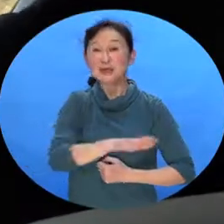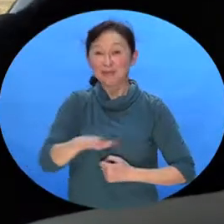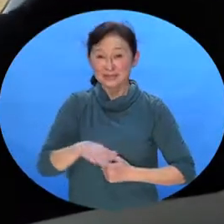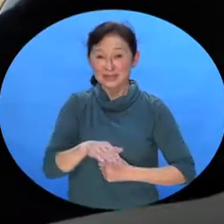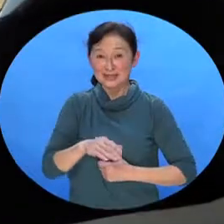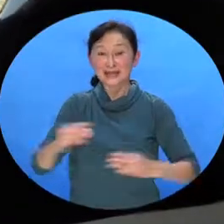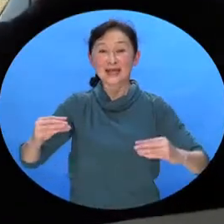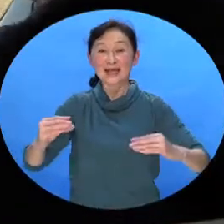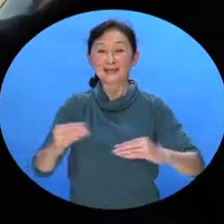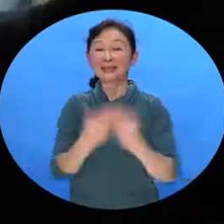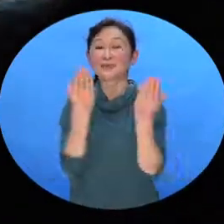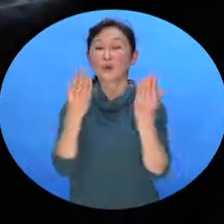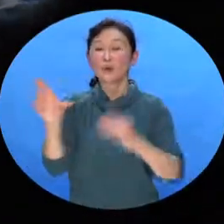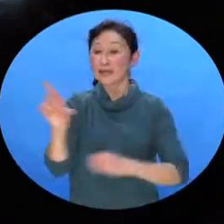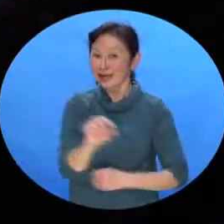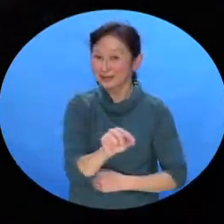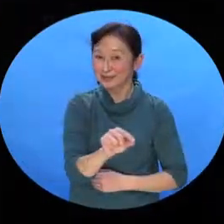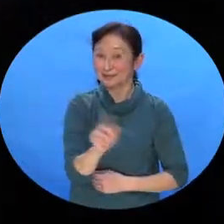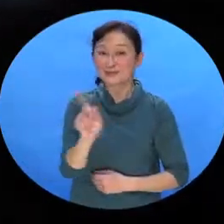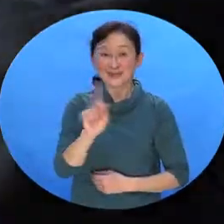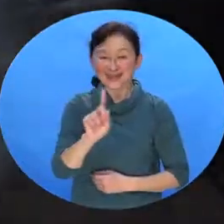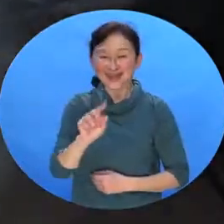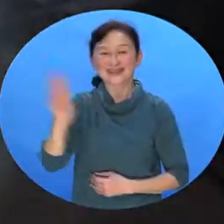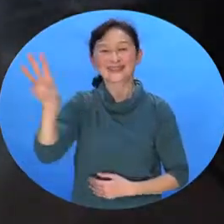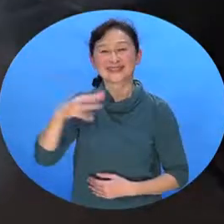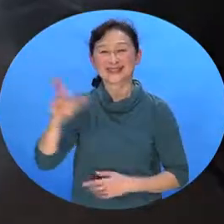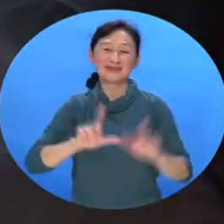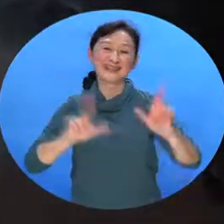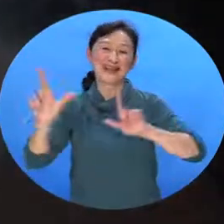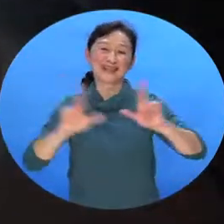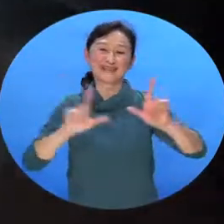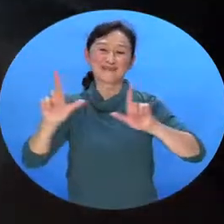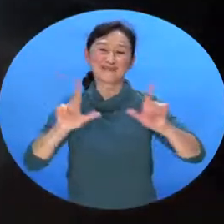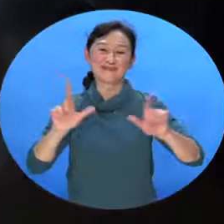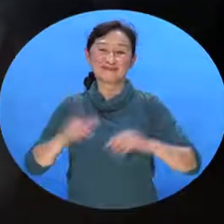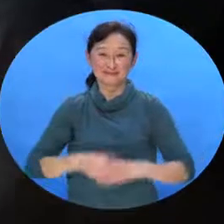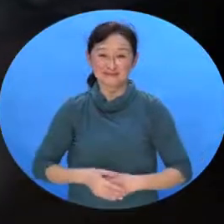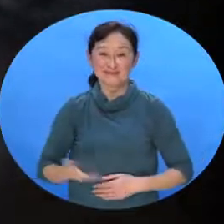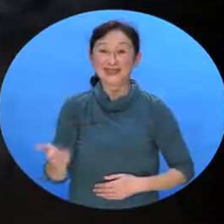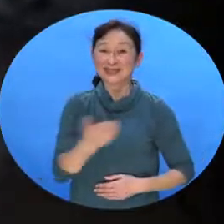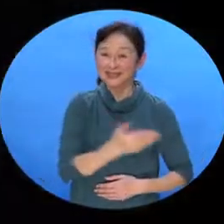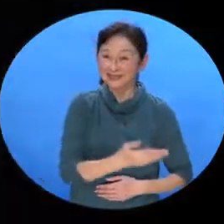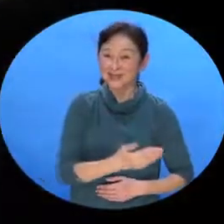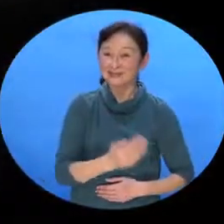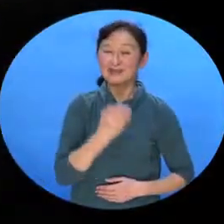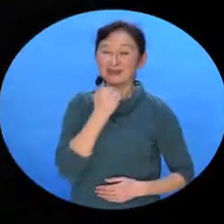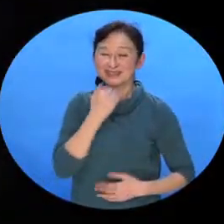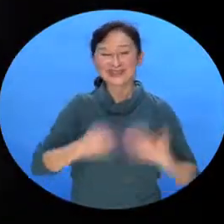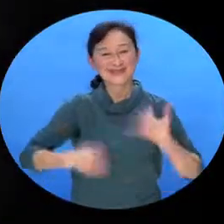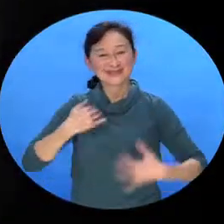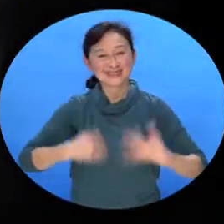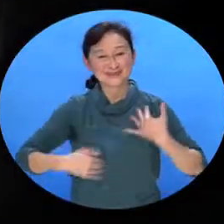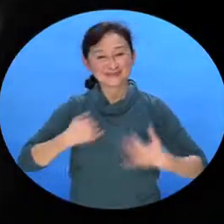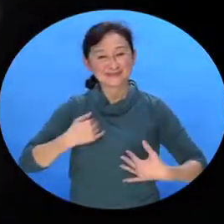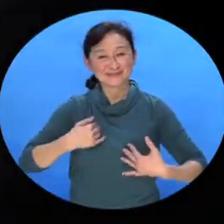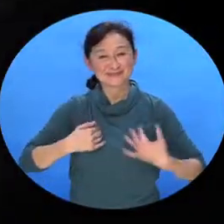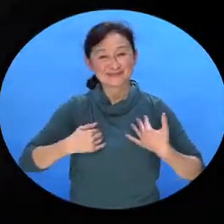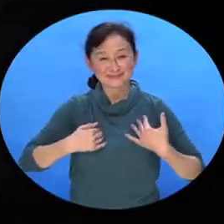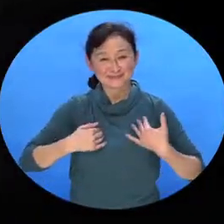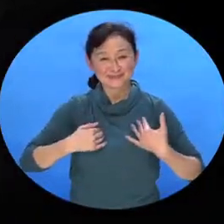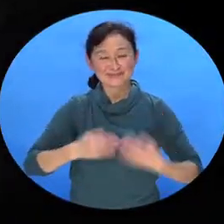みんなで交通事故をなくす、それが杉並スタイル。それでは次回もお楽しみに。